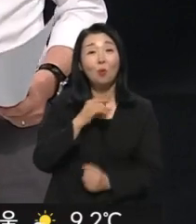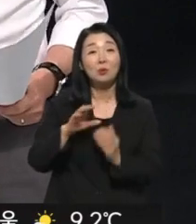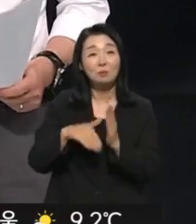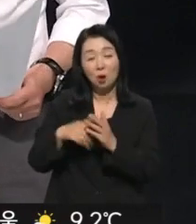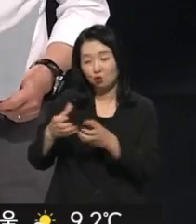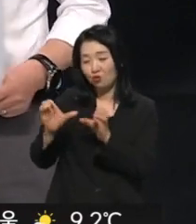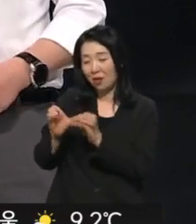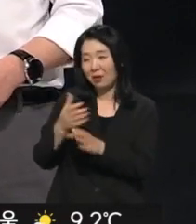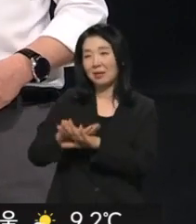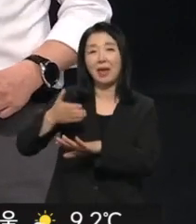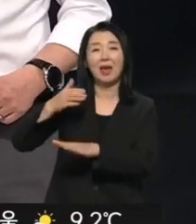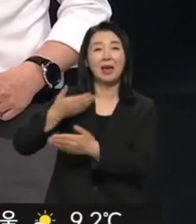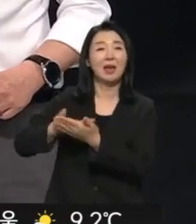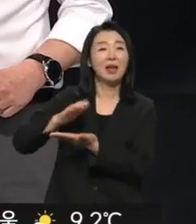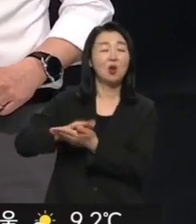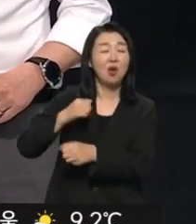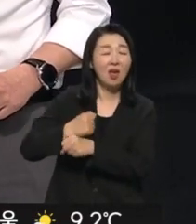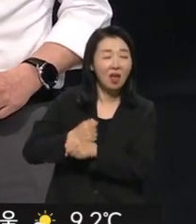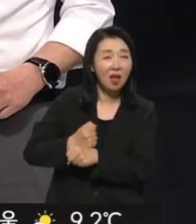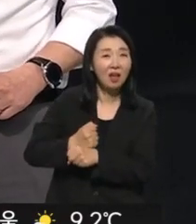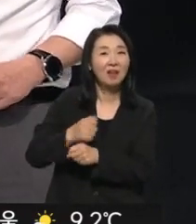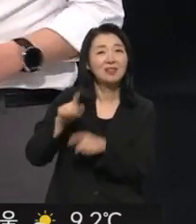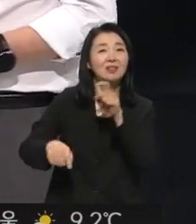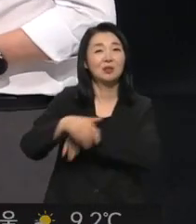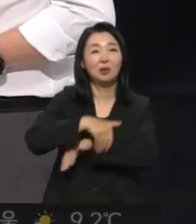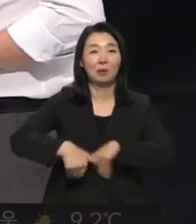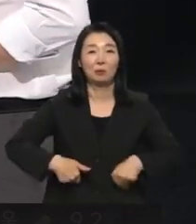개혁하겠다, 실천 계획이 있어야 한다는 겁니다.